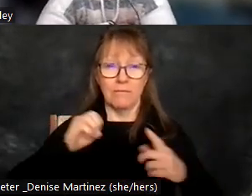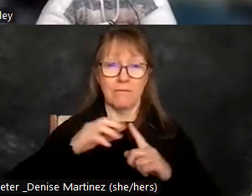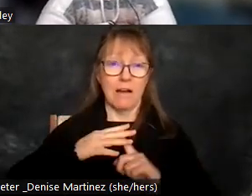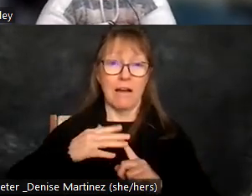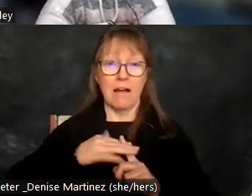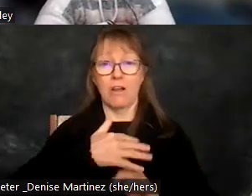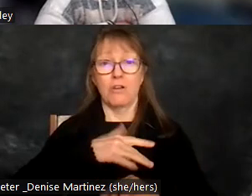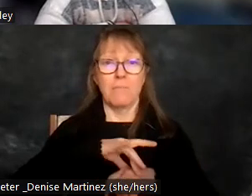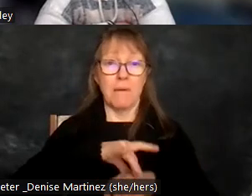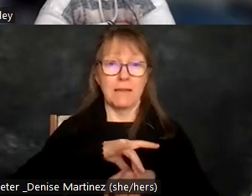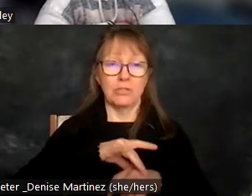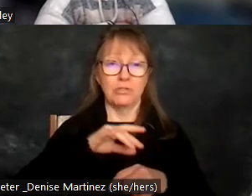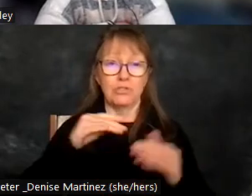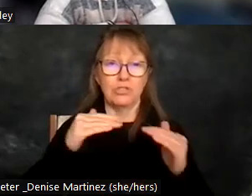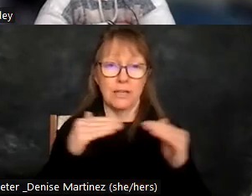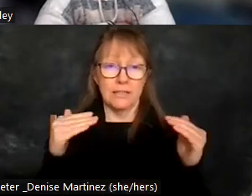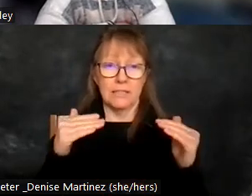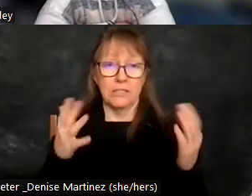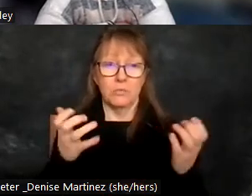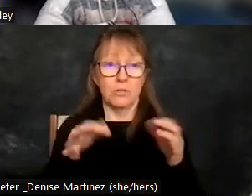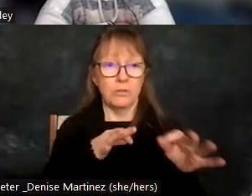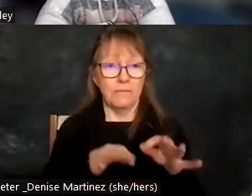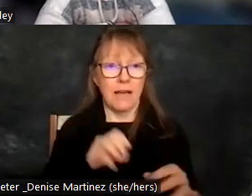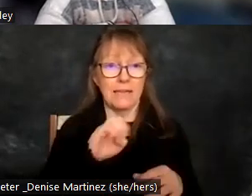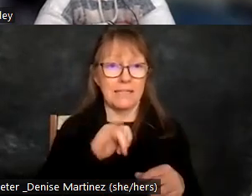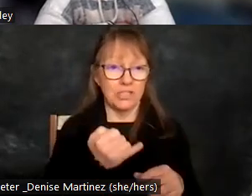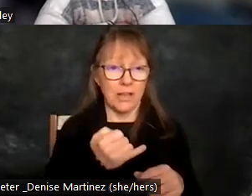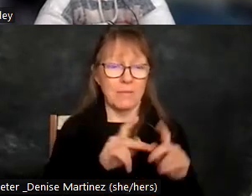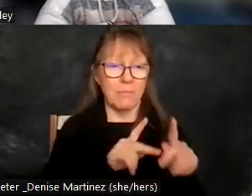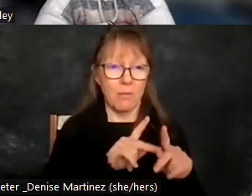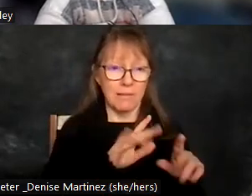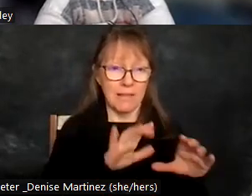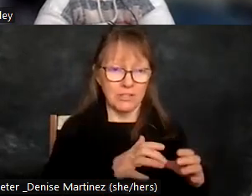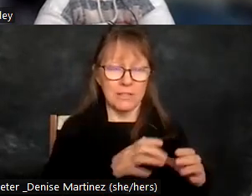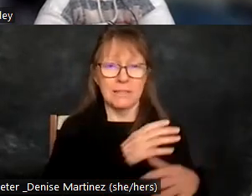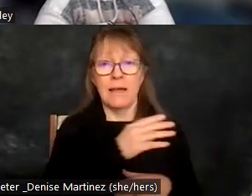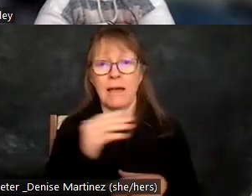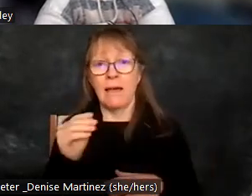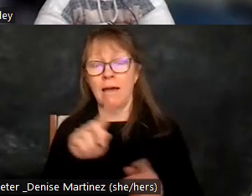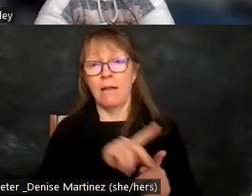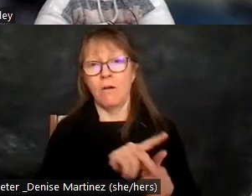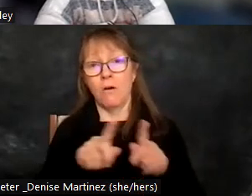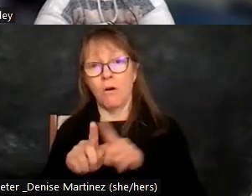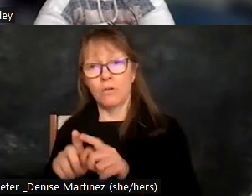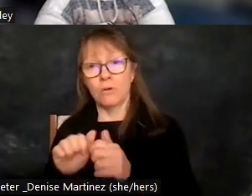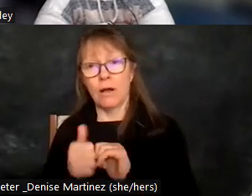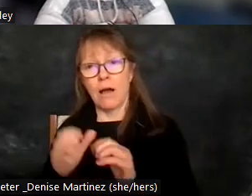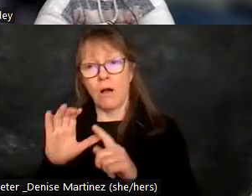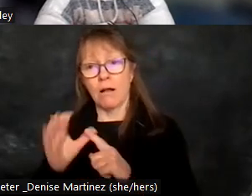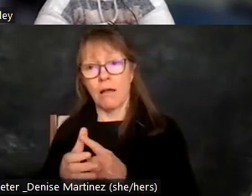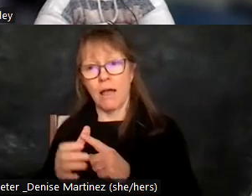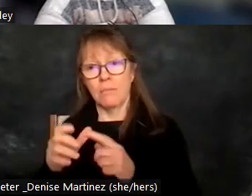populations and then also Ensuite, looking at the way nous parlons pour nous garder